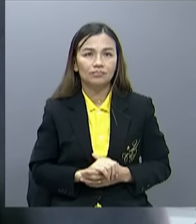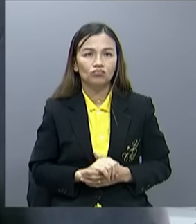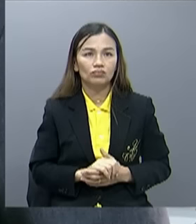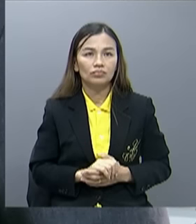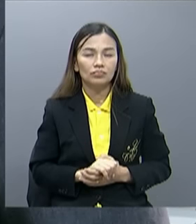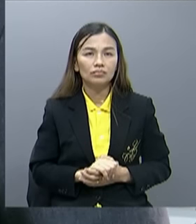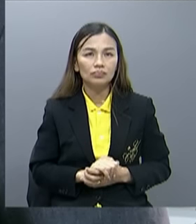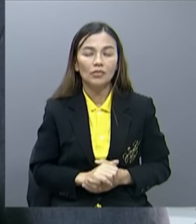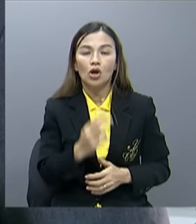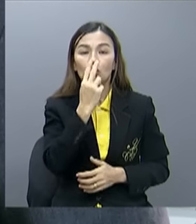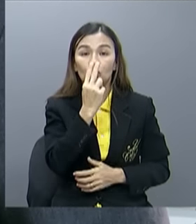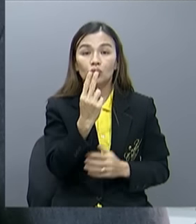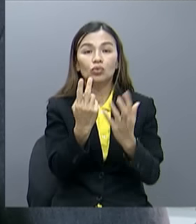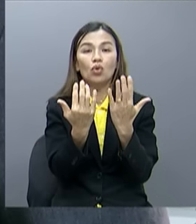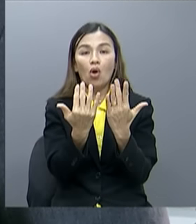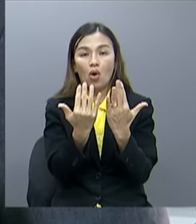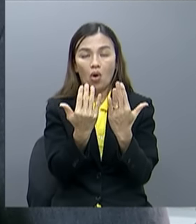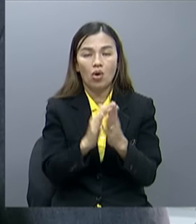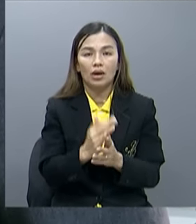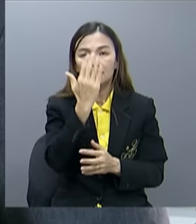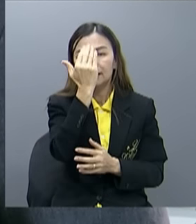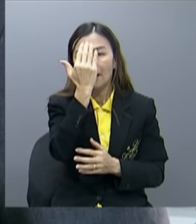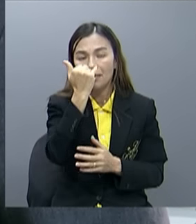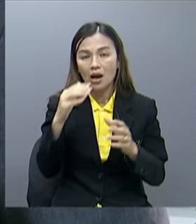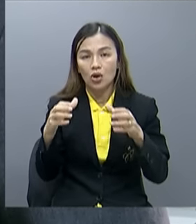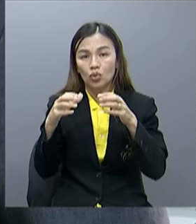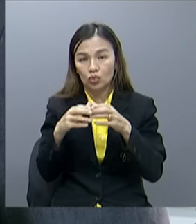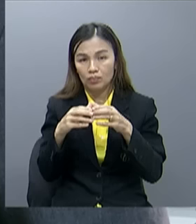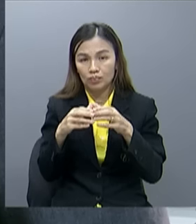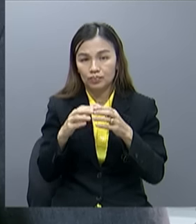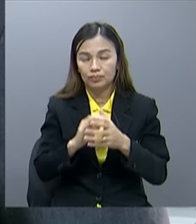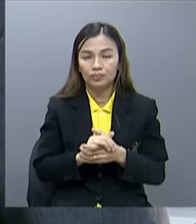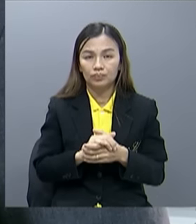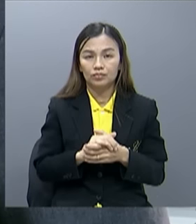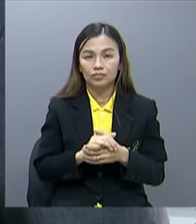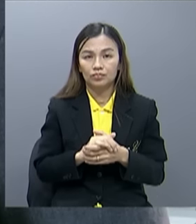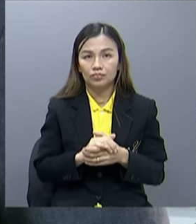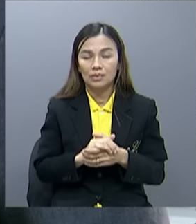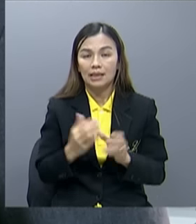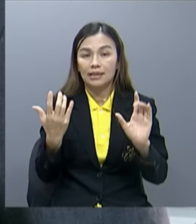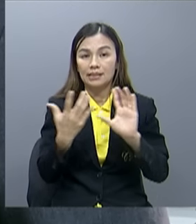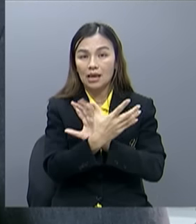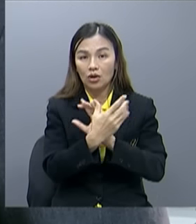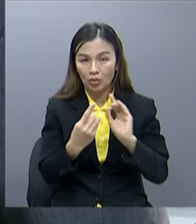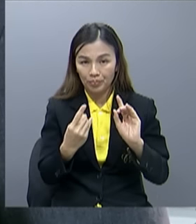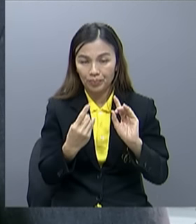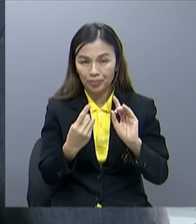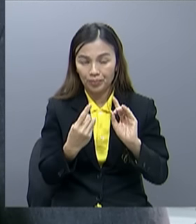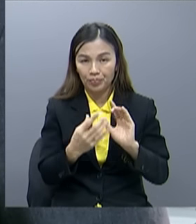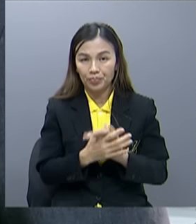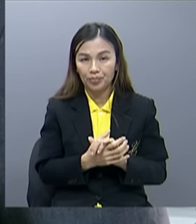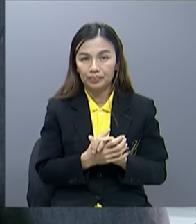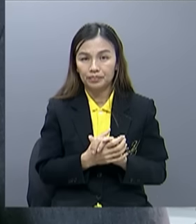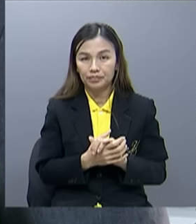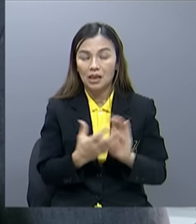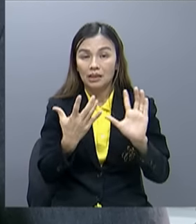ก็คงต้องรอดูนะครับเพราะว่าถ้าเป็นบุคคลที่สังคมเนี่ย